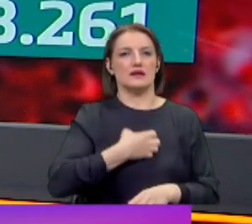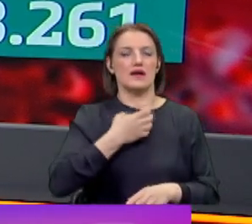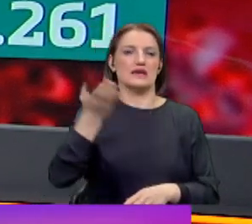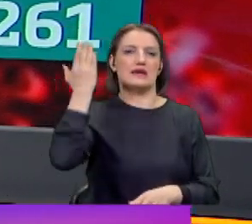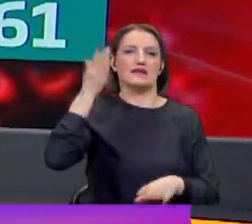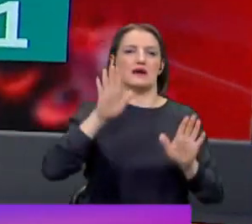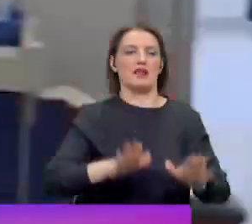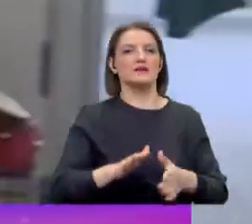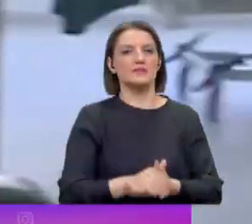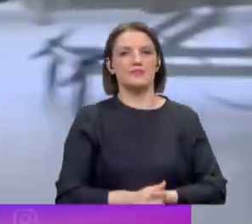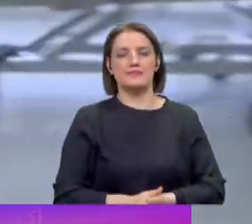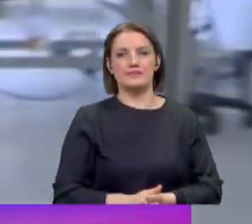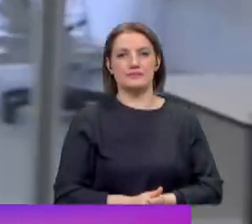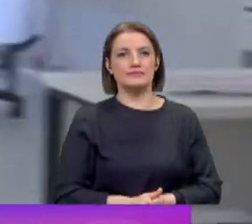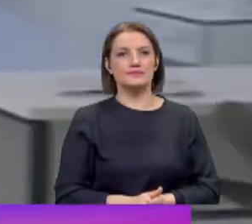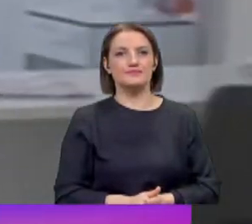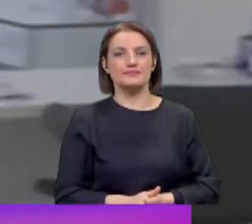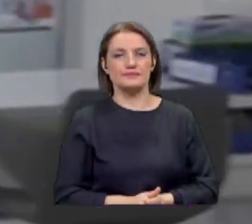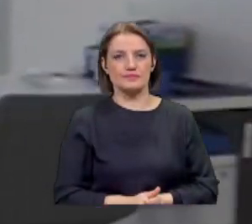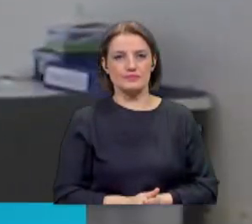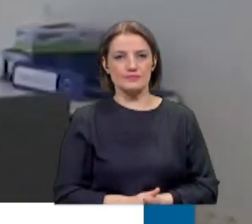kaldı bu